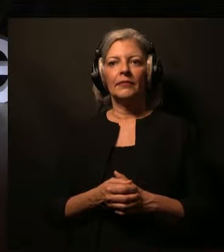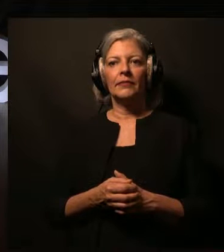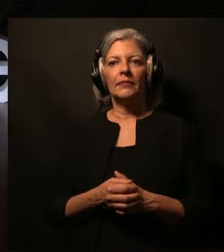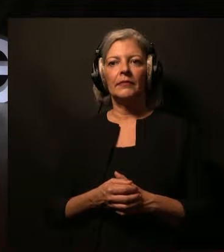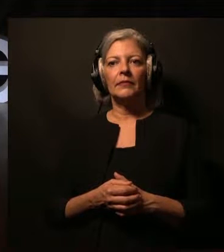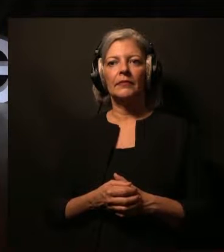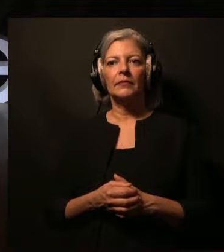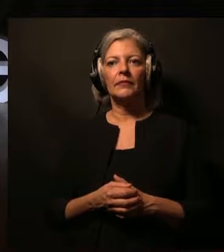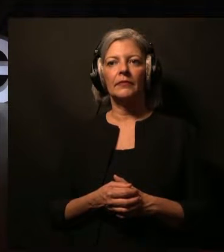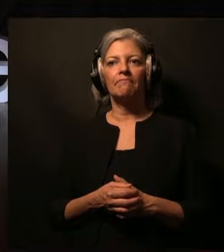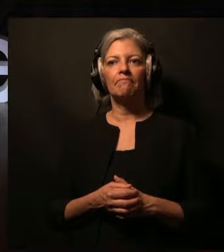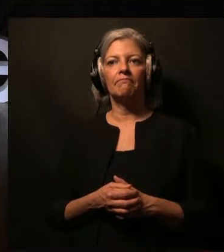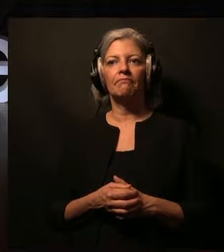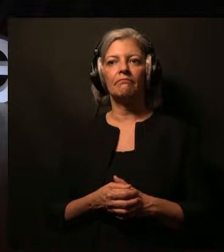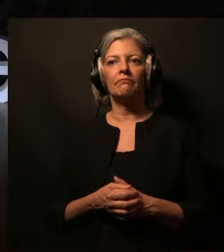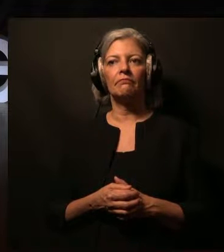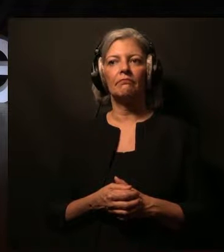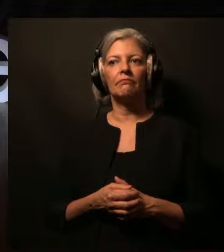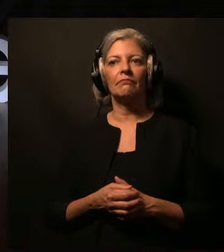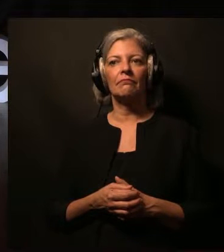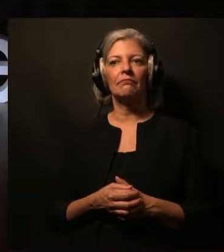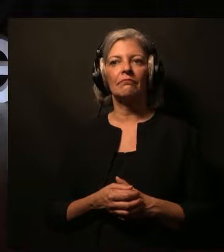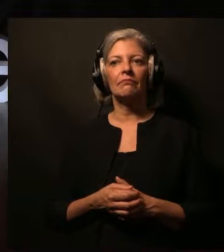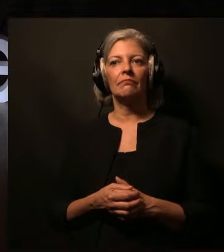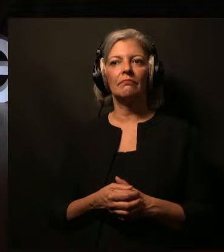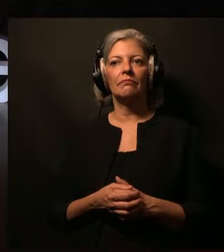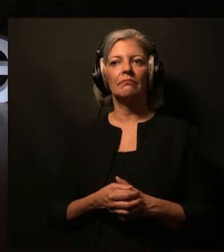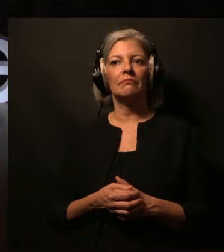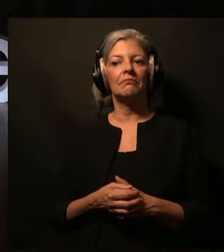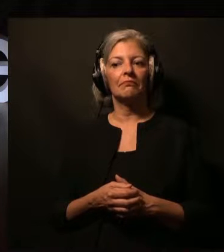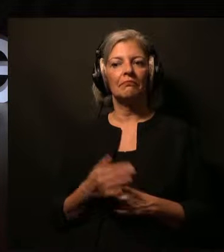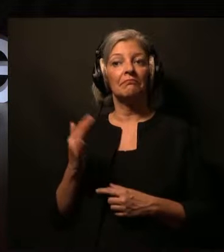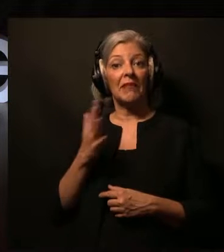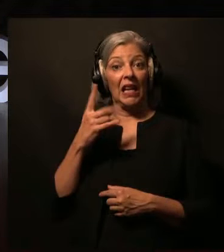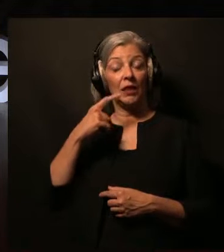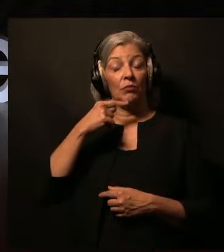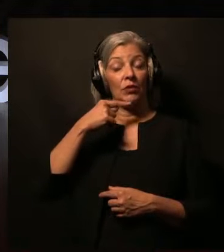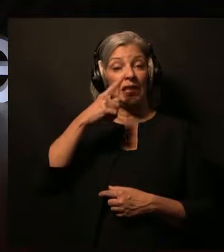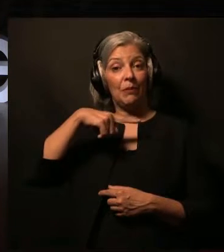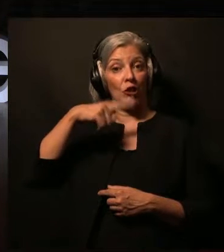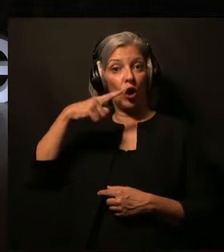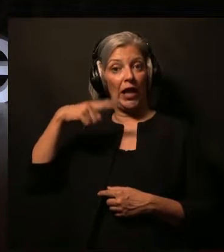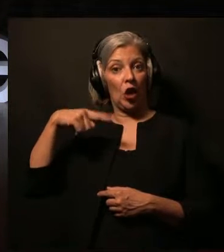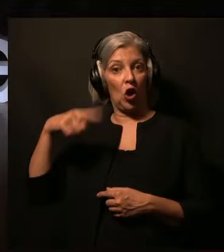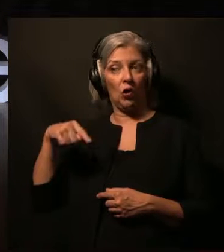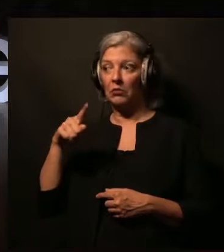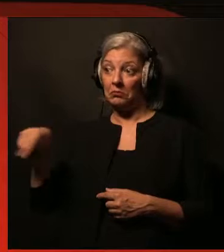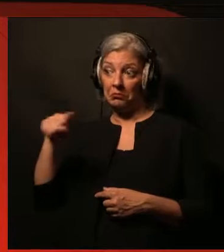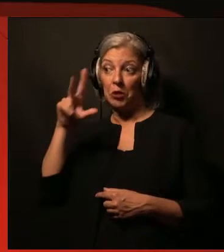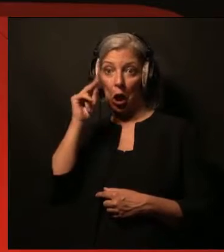pratica ad esempio possiamo passare da questo tipo di spazzolino che tutti